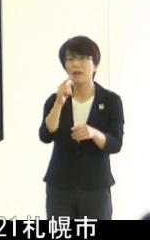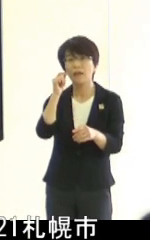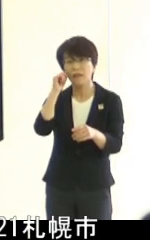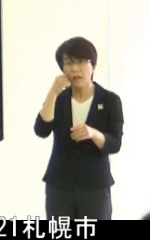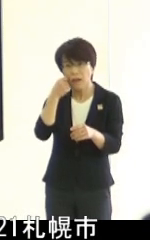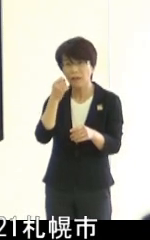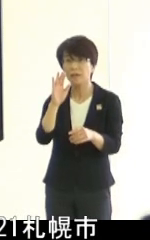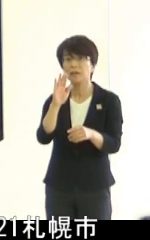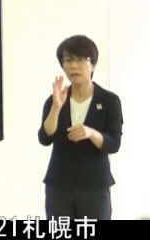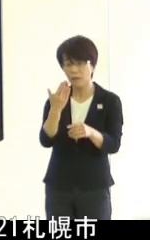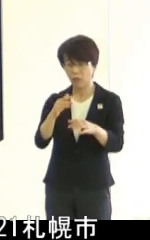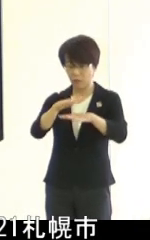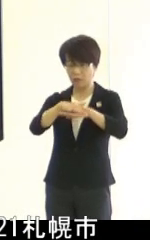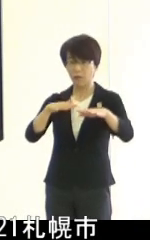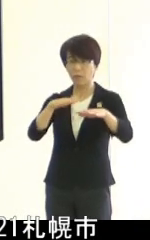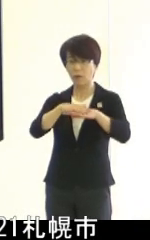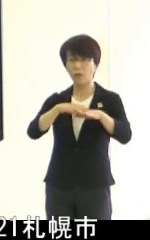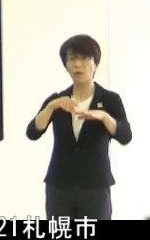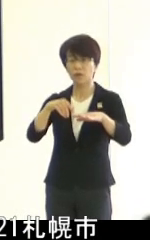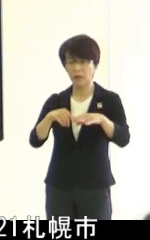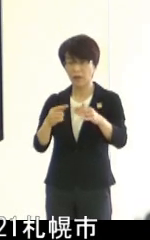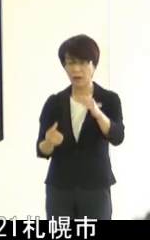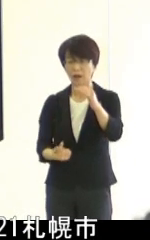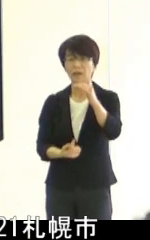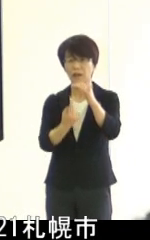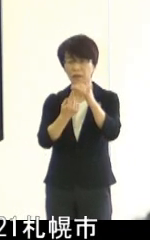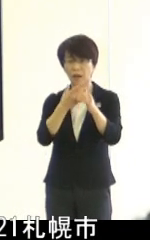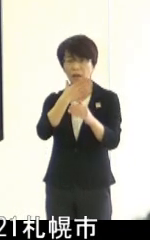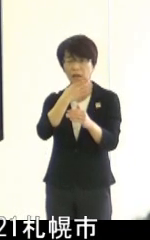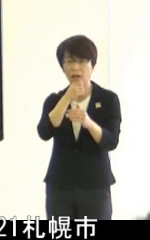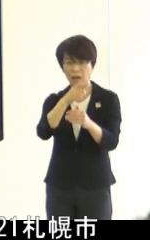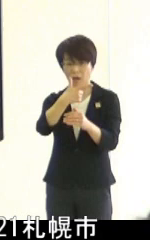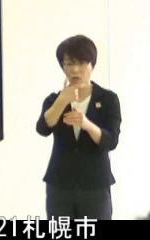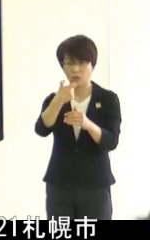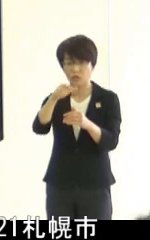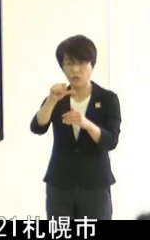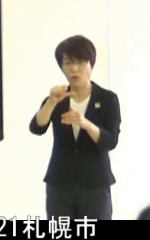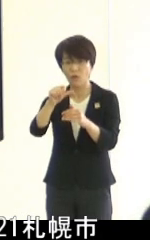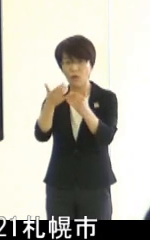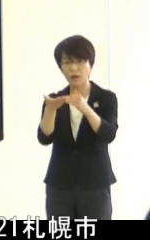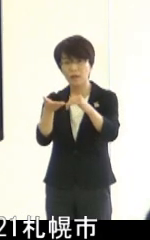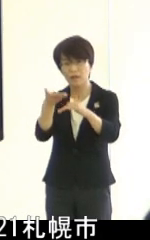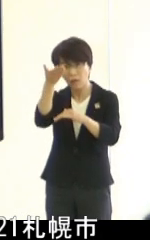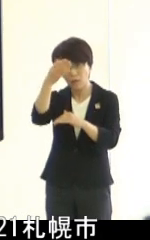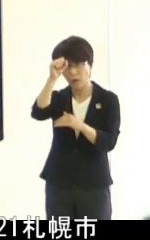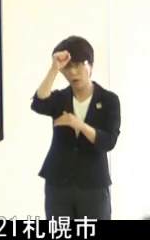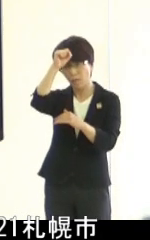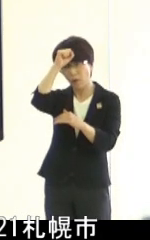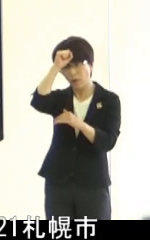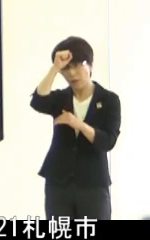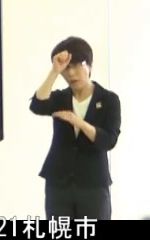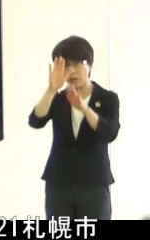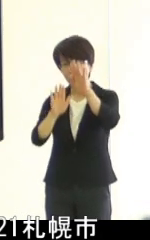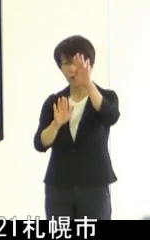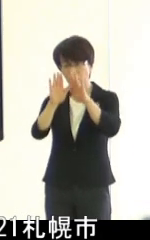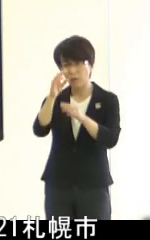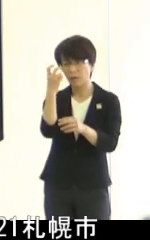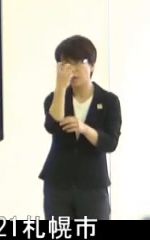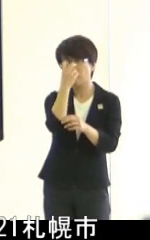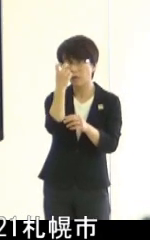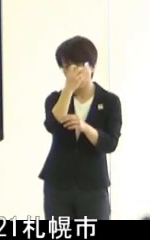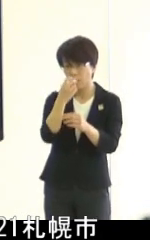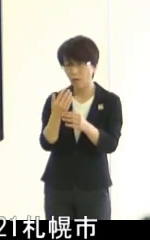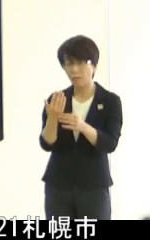札幌で発生致しました65歳以上の要請になった方の重症度を調べていますと従来